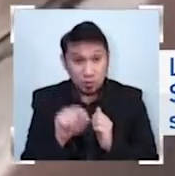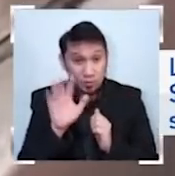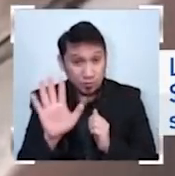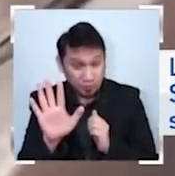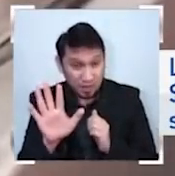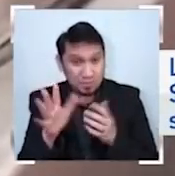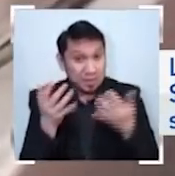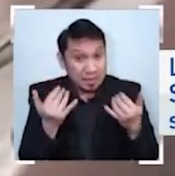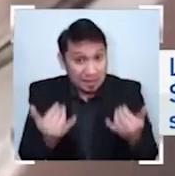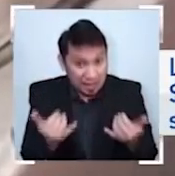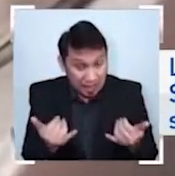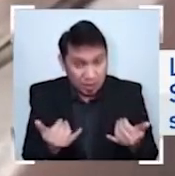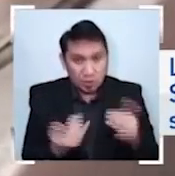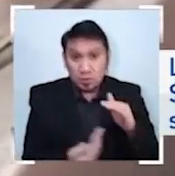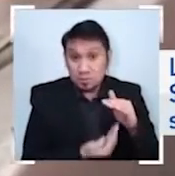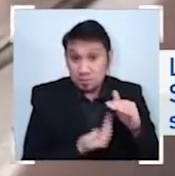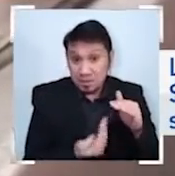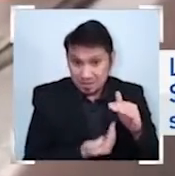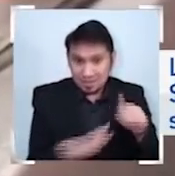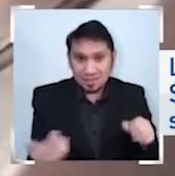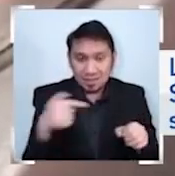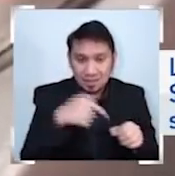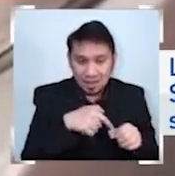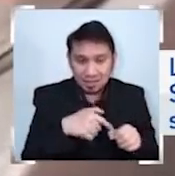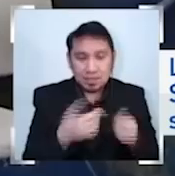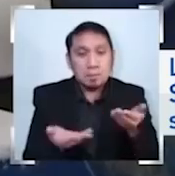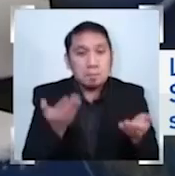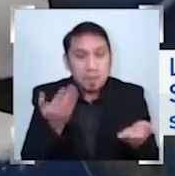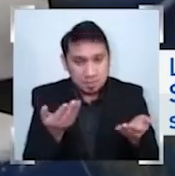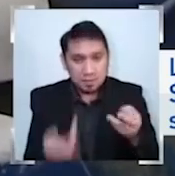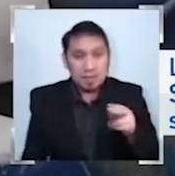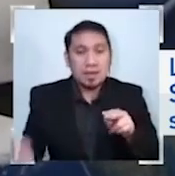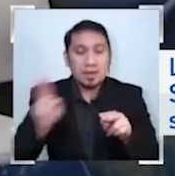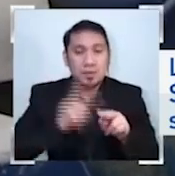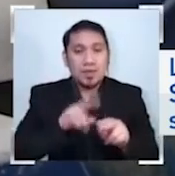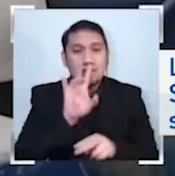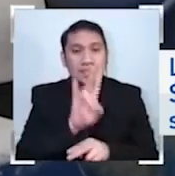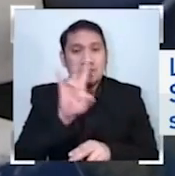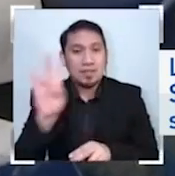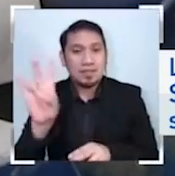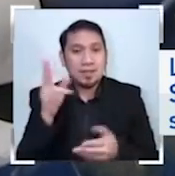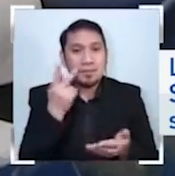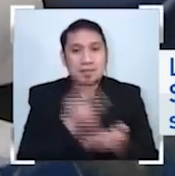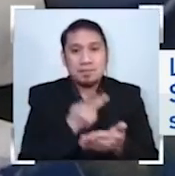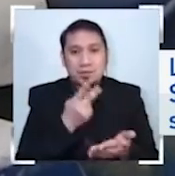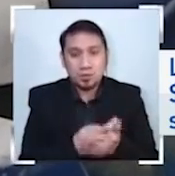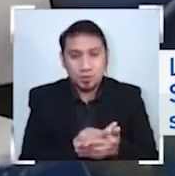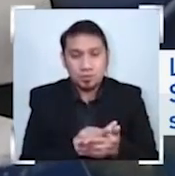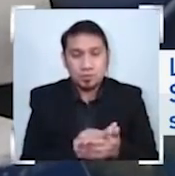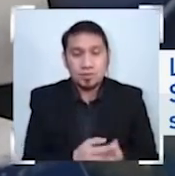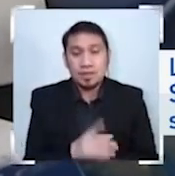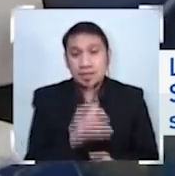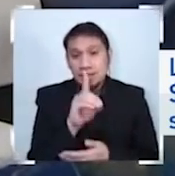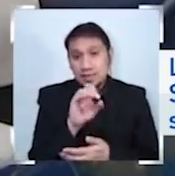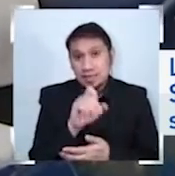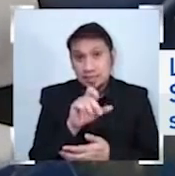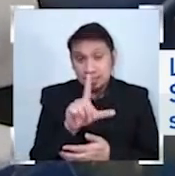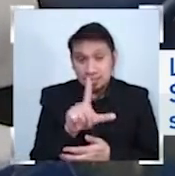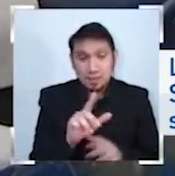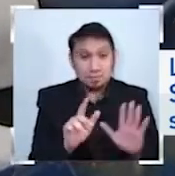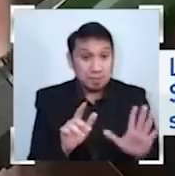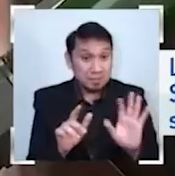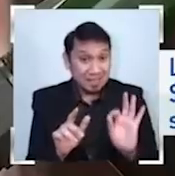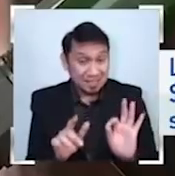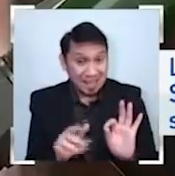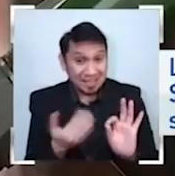ngayon ng regular gasoline sisipa sa 77 pesos. Ang diesel na nasa 59 pesos per liter ang average